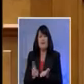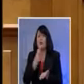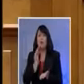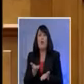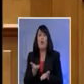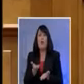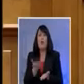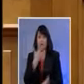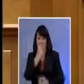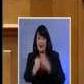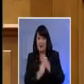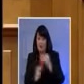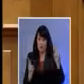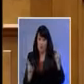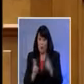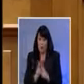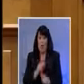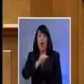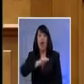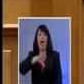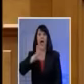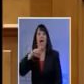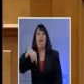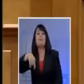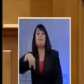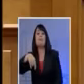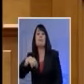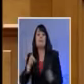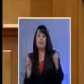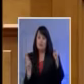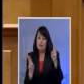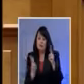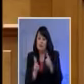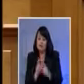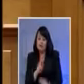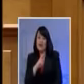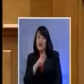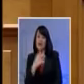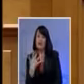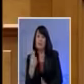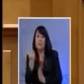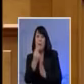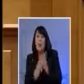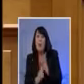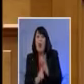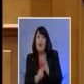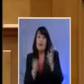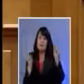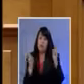σε μία πενταετία του ακαθάριστου εγχώριου προϊόντος της χώρας κατά 25 ολόκληρες μονάδες.